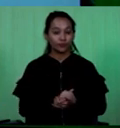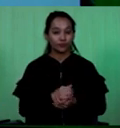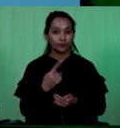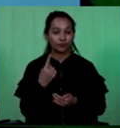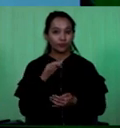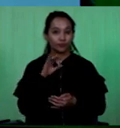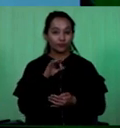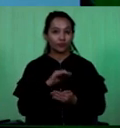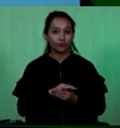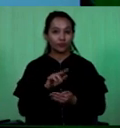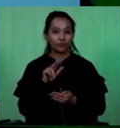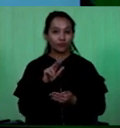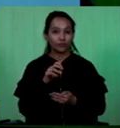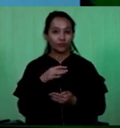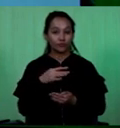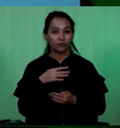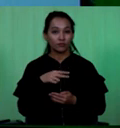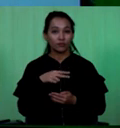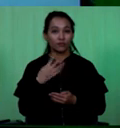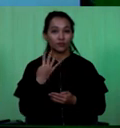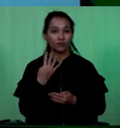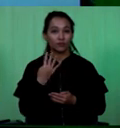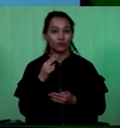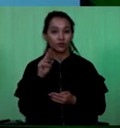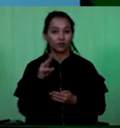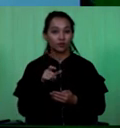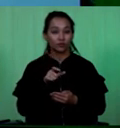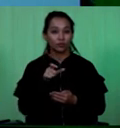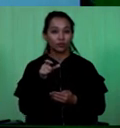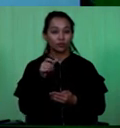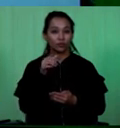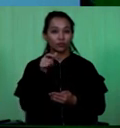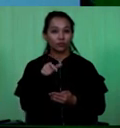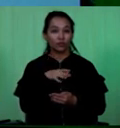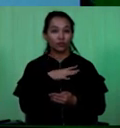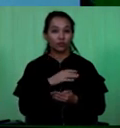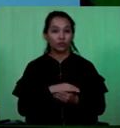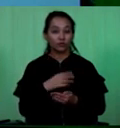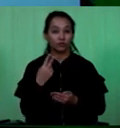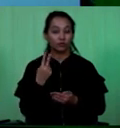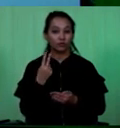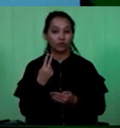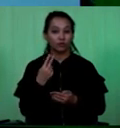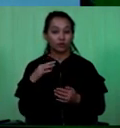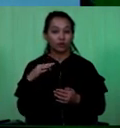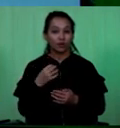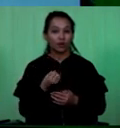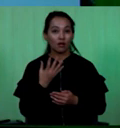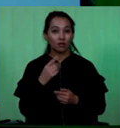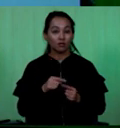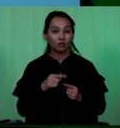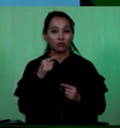Birinchi avtomobil 324 km yo'l yurdi. Ikkinchi avtomobilning qancha yurgani noma'lum.